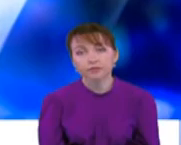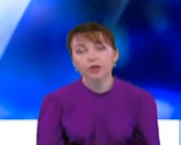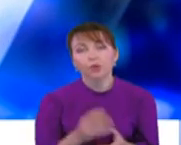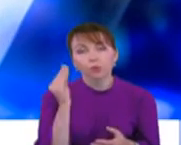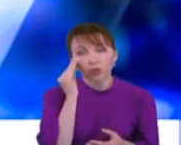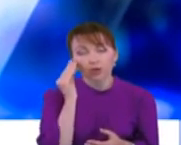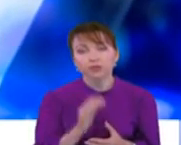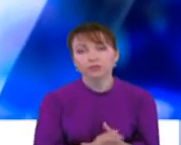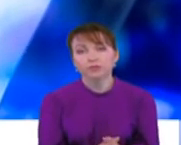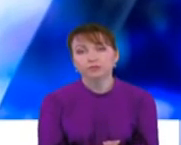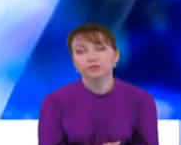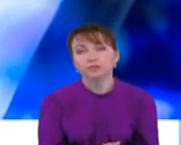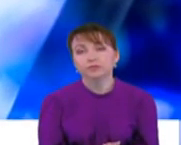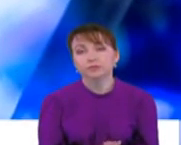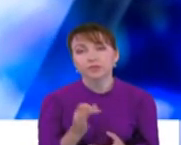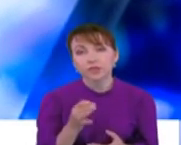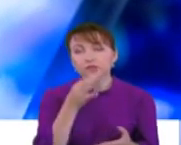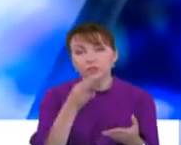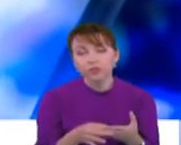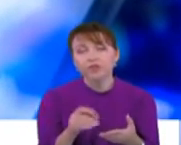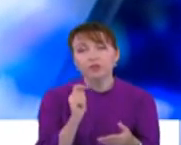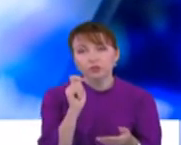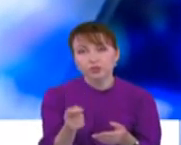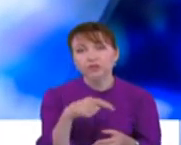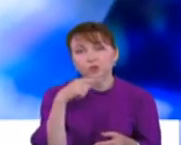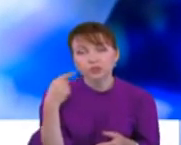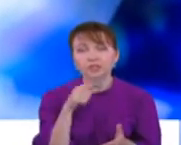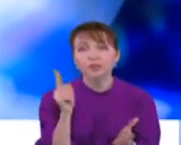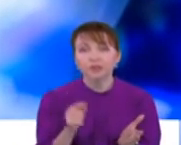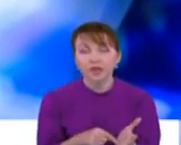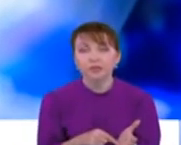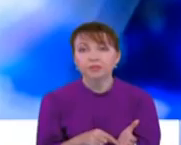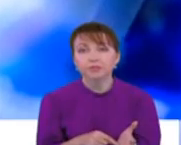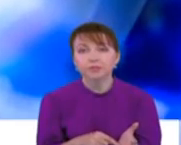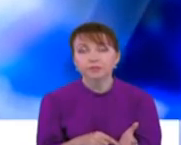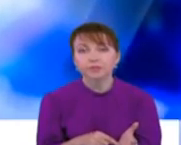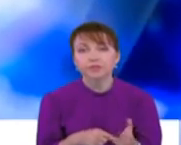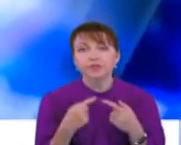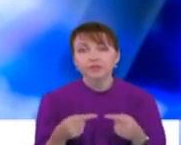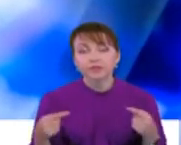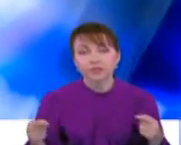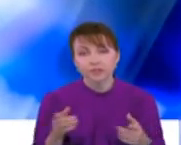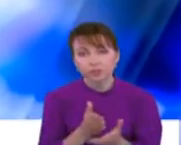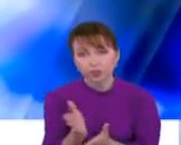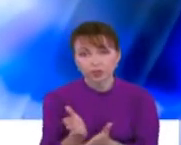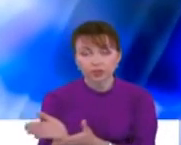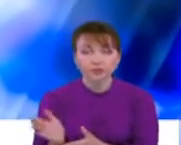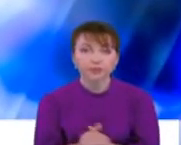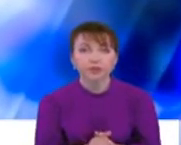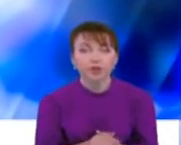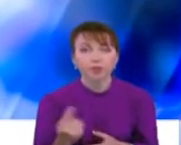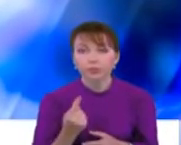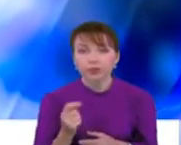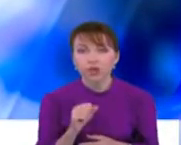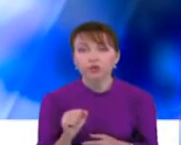погляди і відповіді на поставлені Росією запитання в різних площинах. Ну, по-перше, Азовське море –